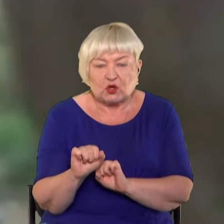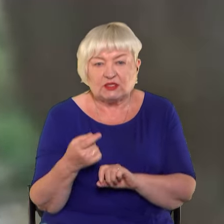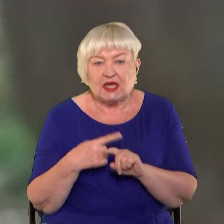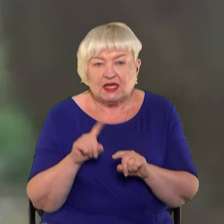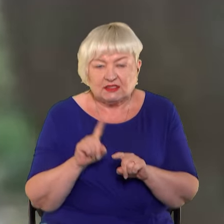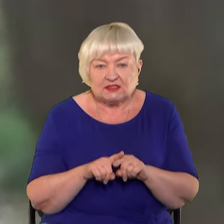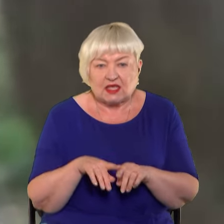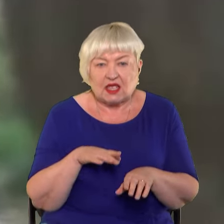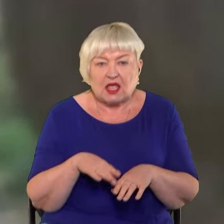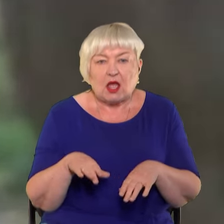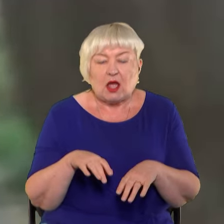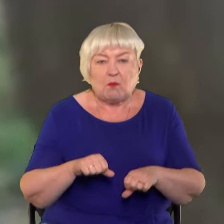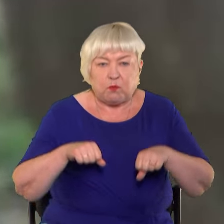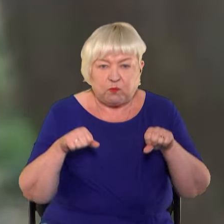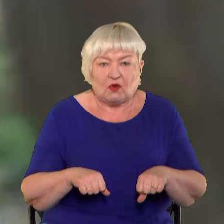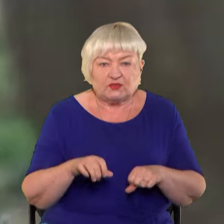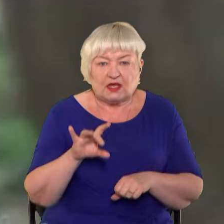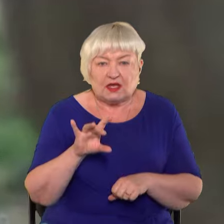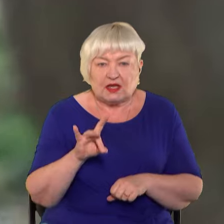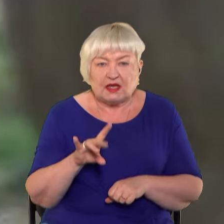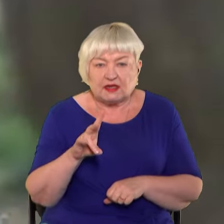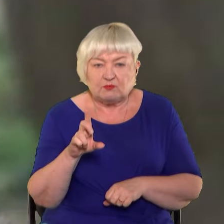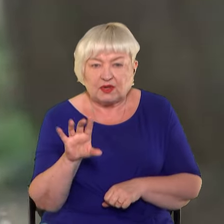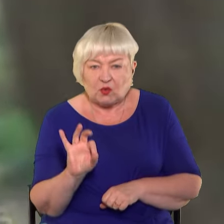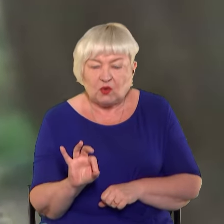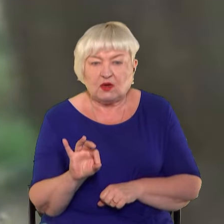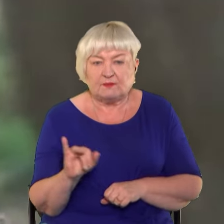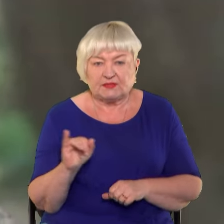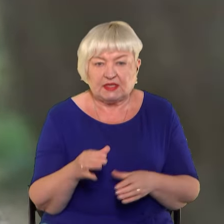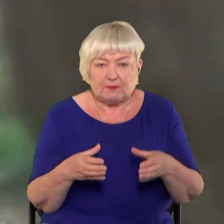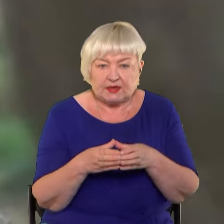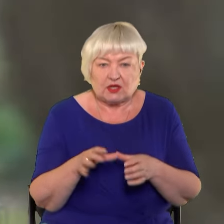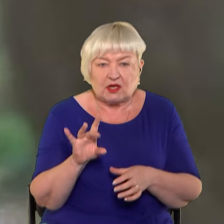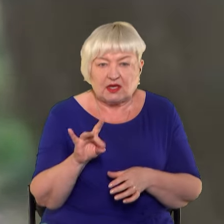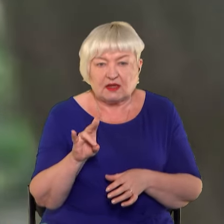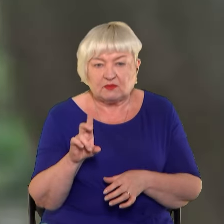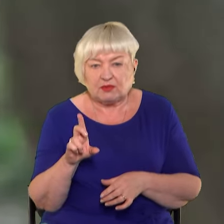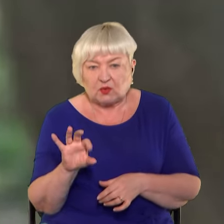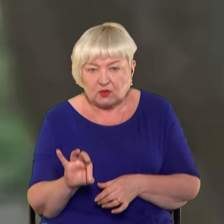якраз повноваження РНБО та підрозділів РНБО